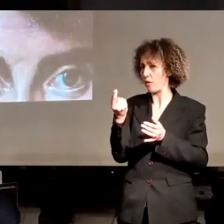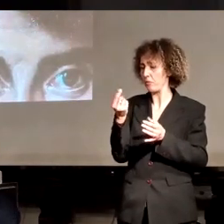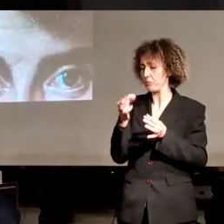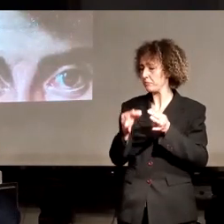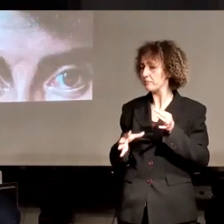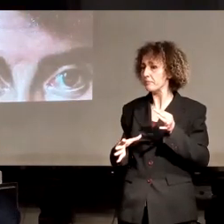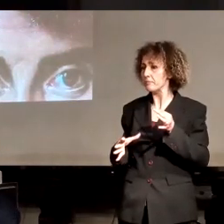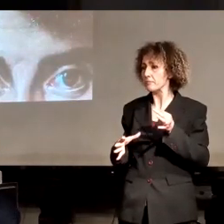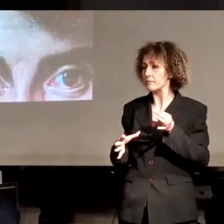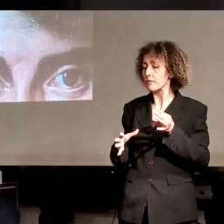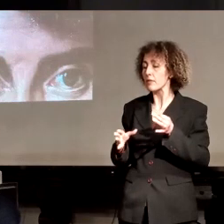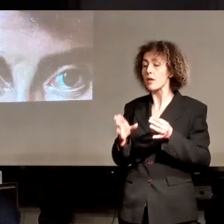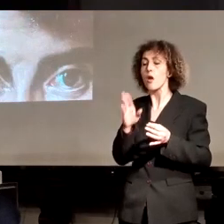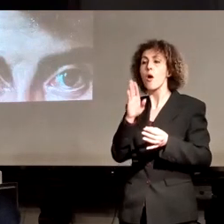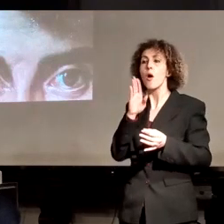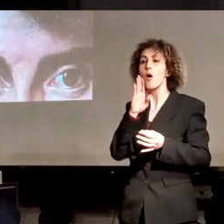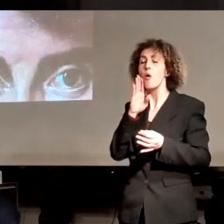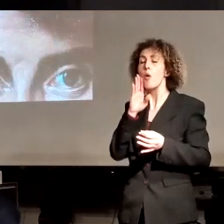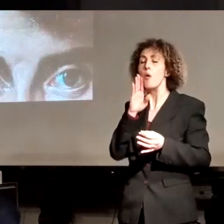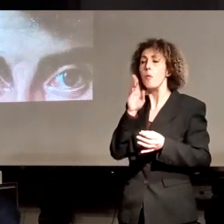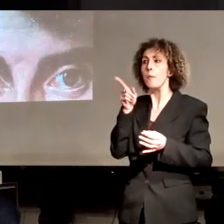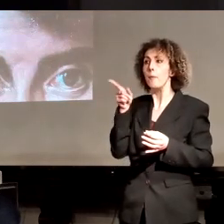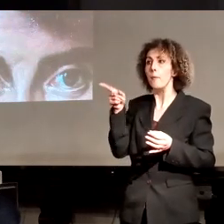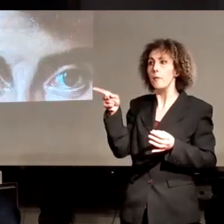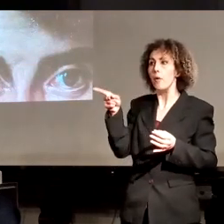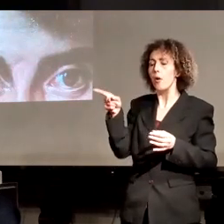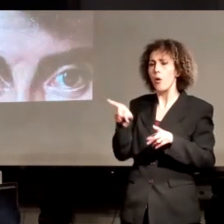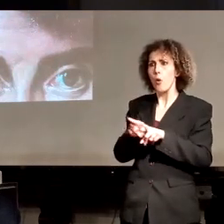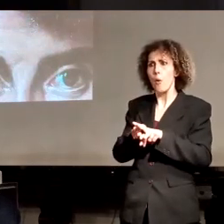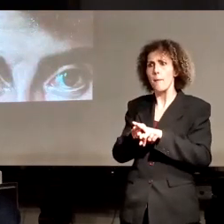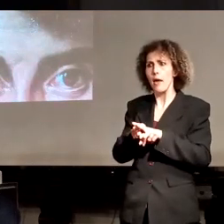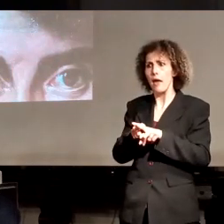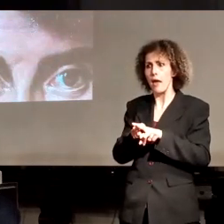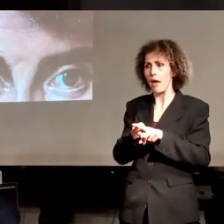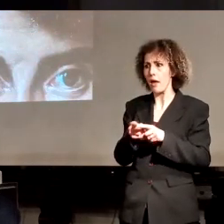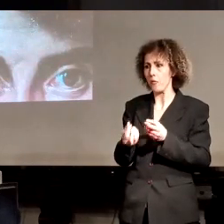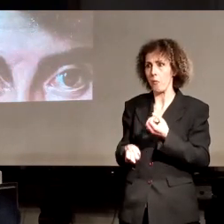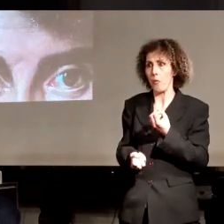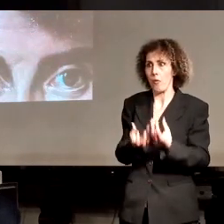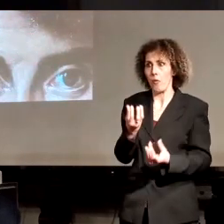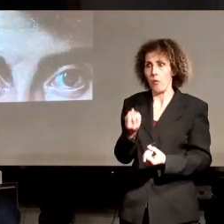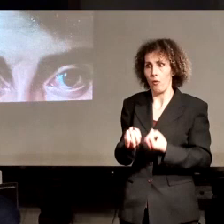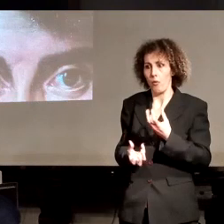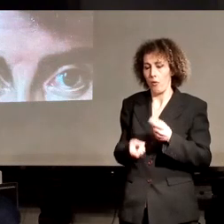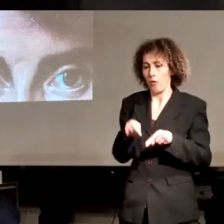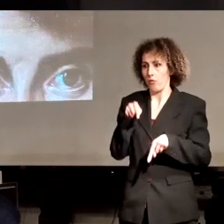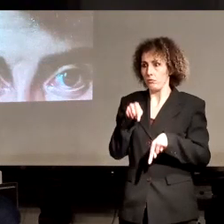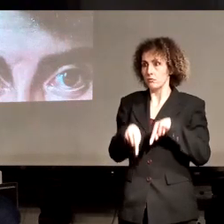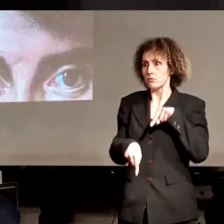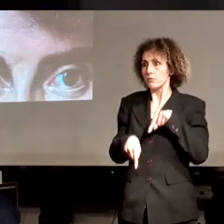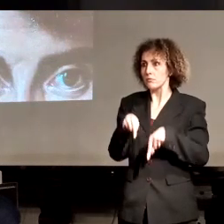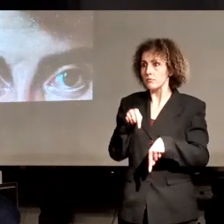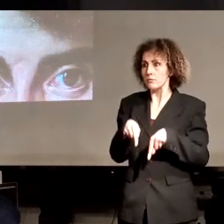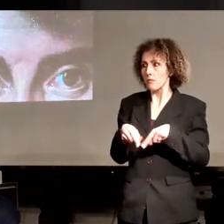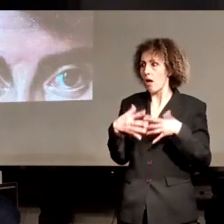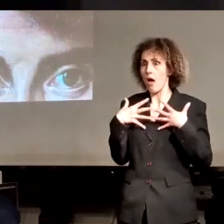il mio visitatori sembrava sui carboni ardenti impresa ad un'ansia oscura